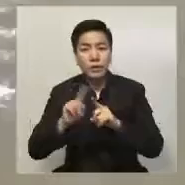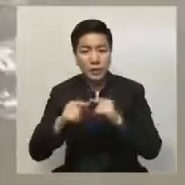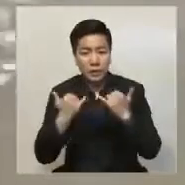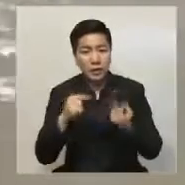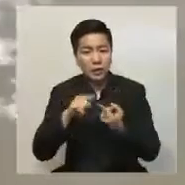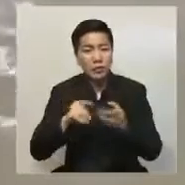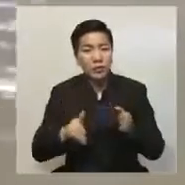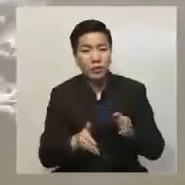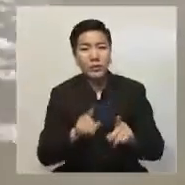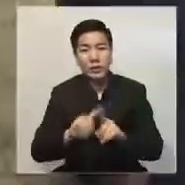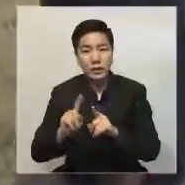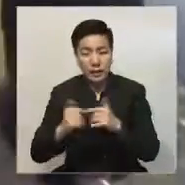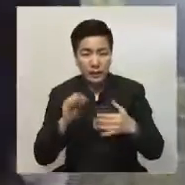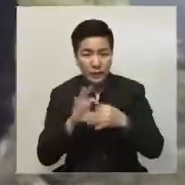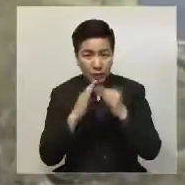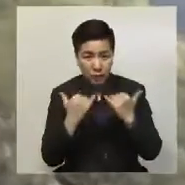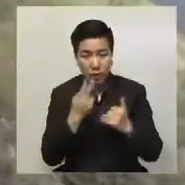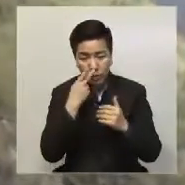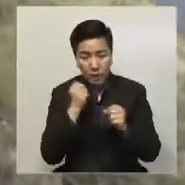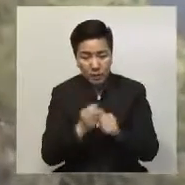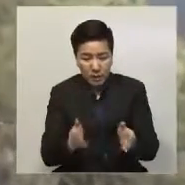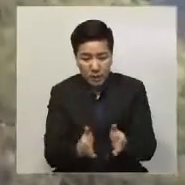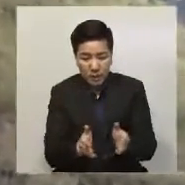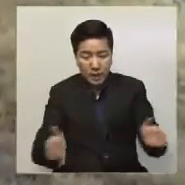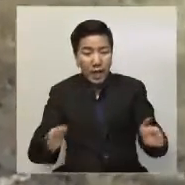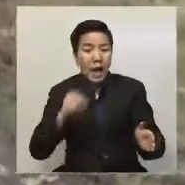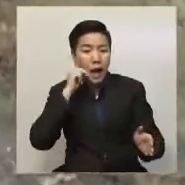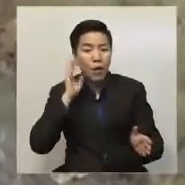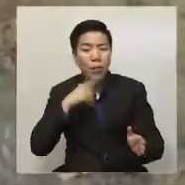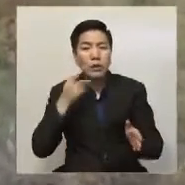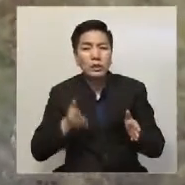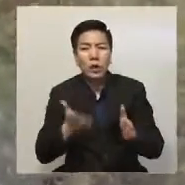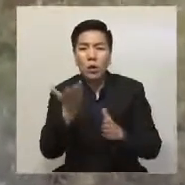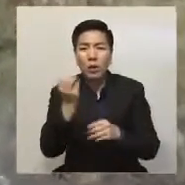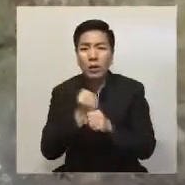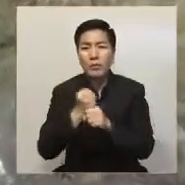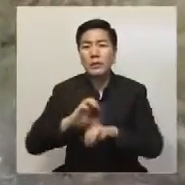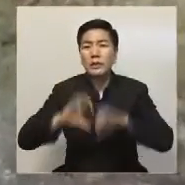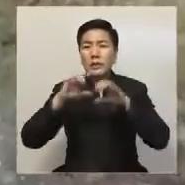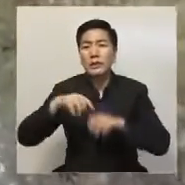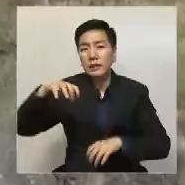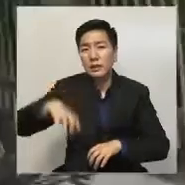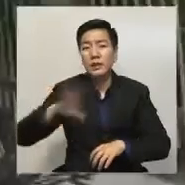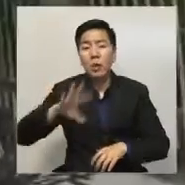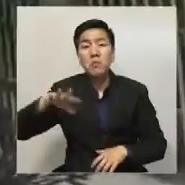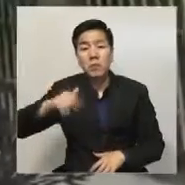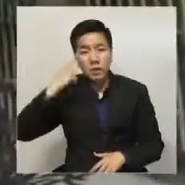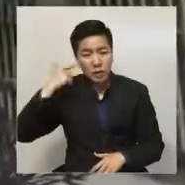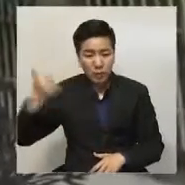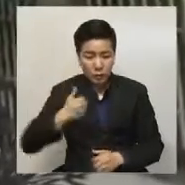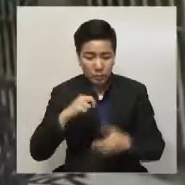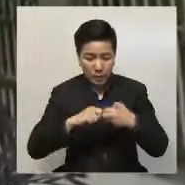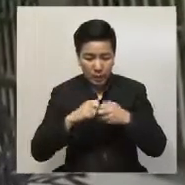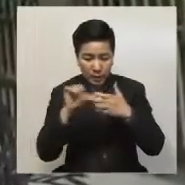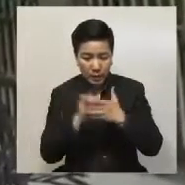ในพื้นที่ลุ่มบางหลังเนื่องจากว่ามีการขยายคลองชาวบ้านเรียกร้องให้ทางเทศบาลนครเชียงใหม่เข้ามาช่วยแ